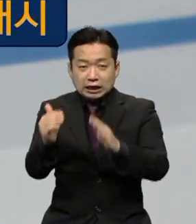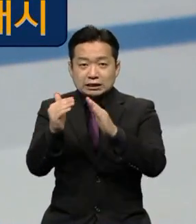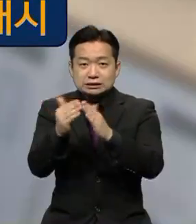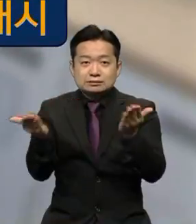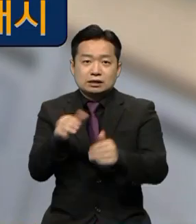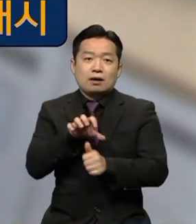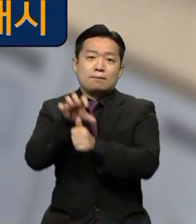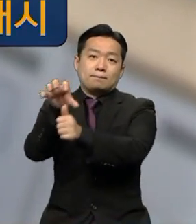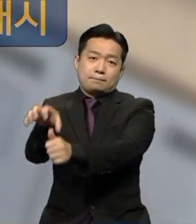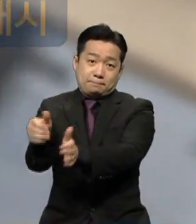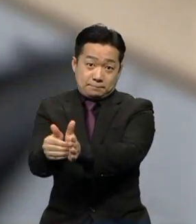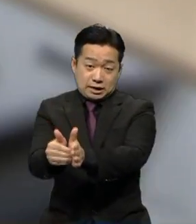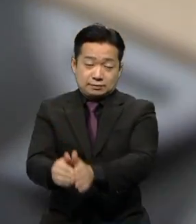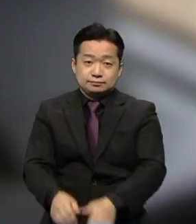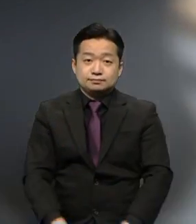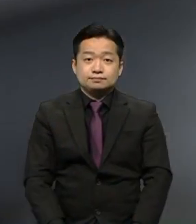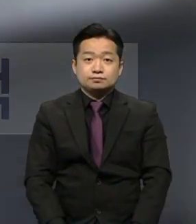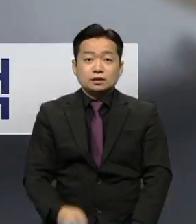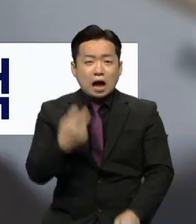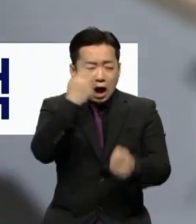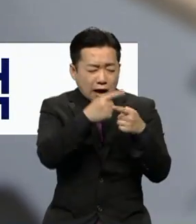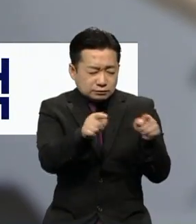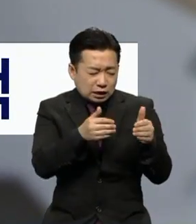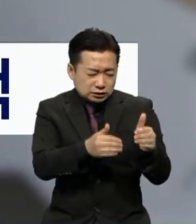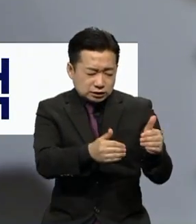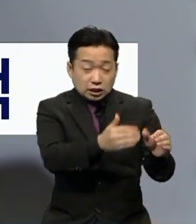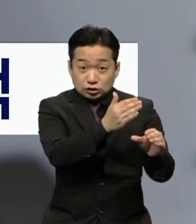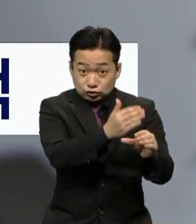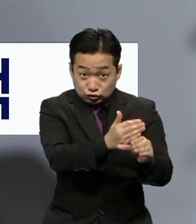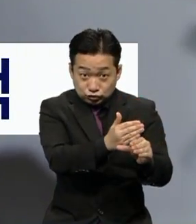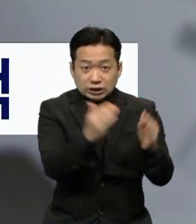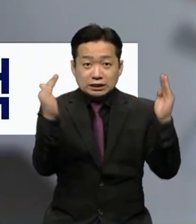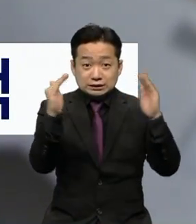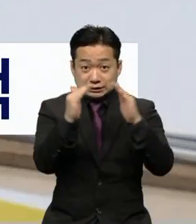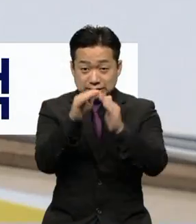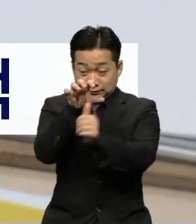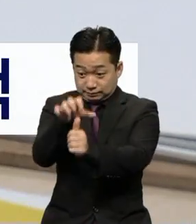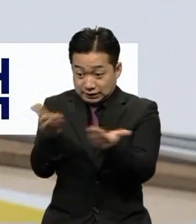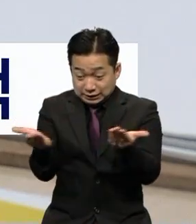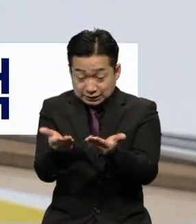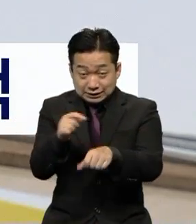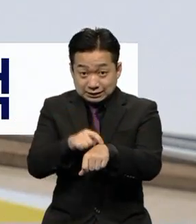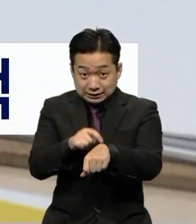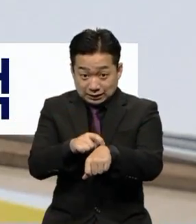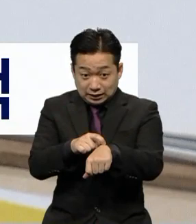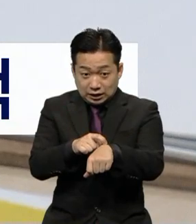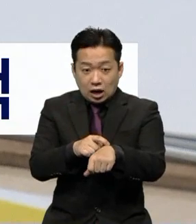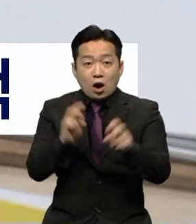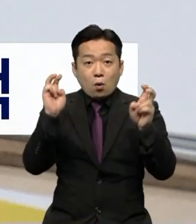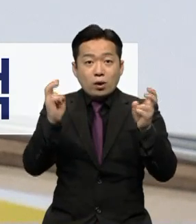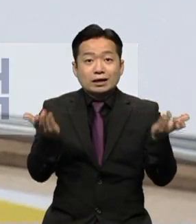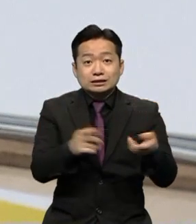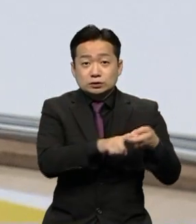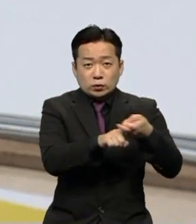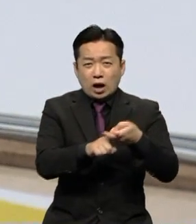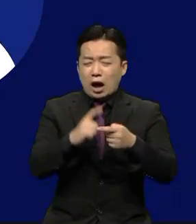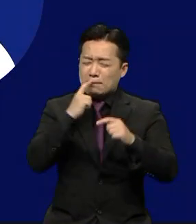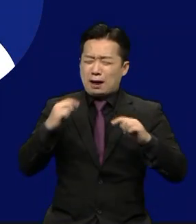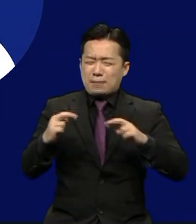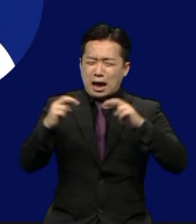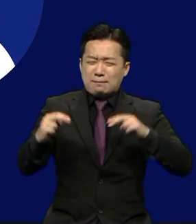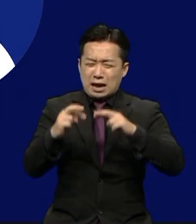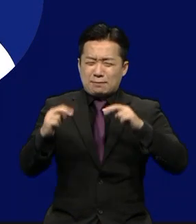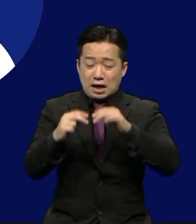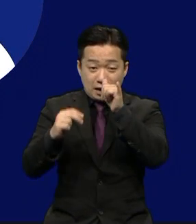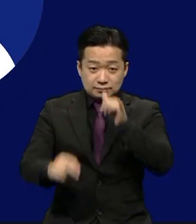재택근무로 전환됐습니다. 감사가 진행되는 동안에도 재택근무 기간 문제로 노사가 계속 실랑이를 벌여야 했습니다.